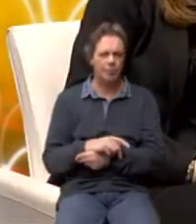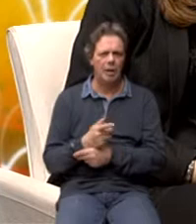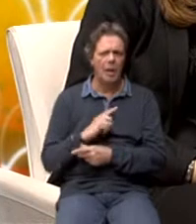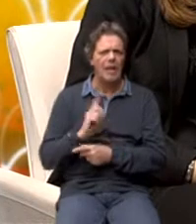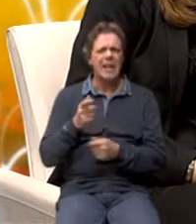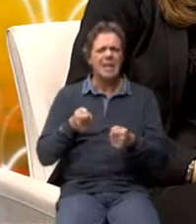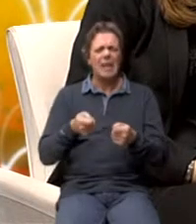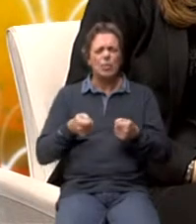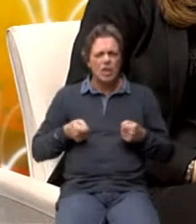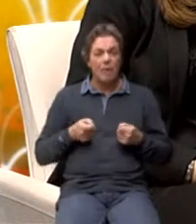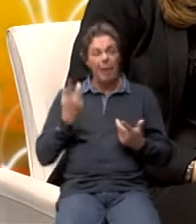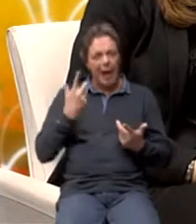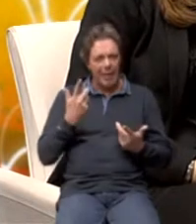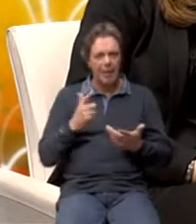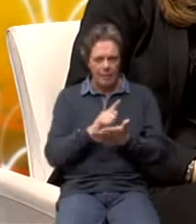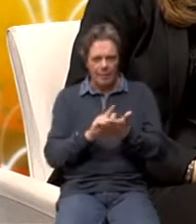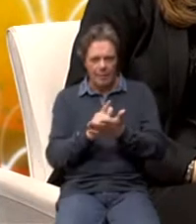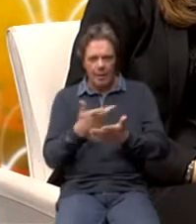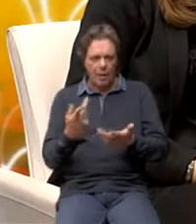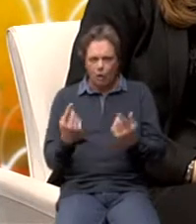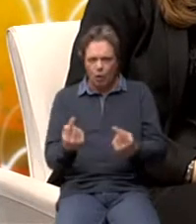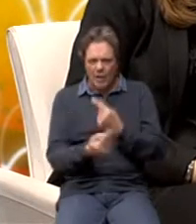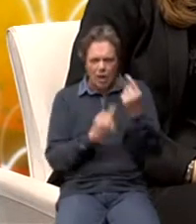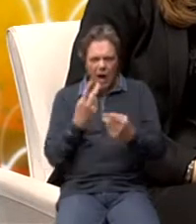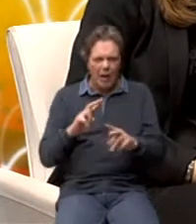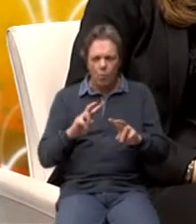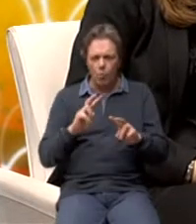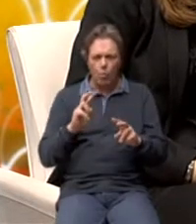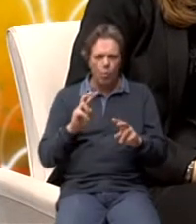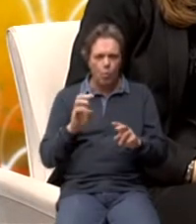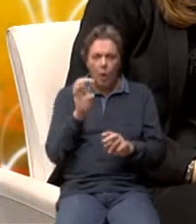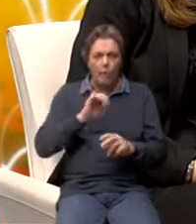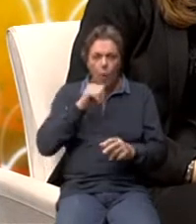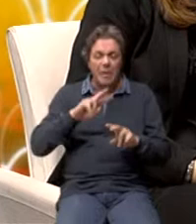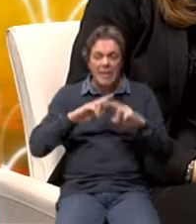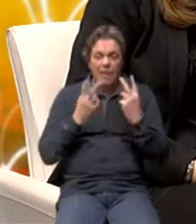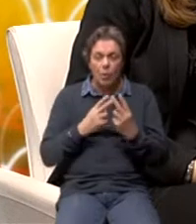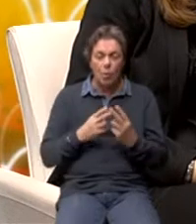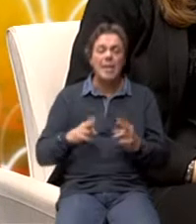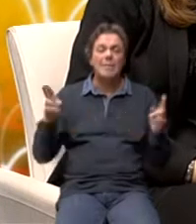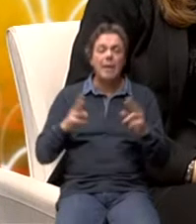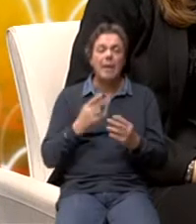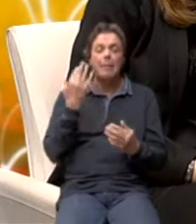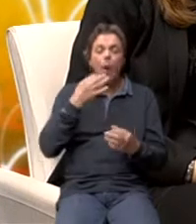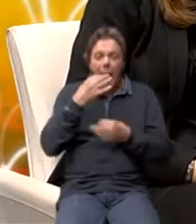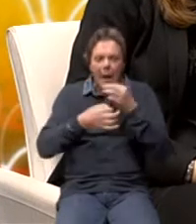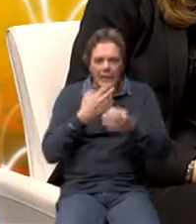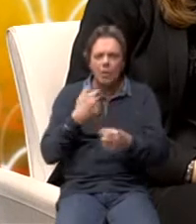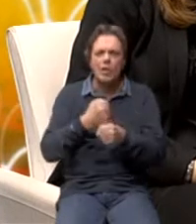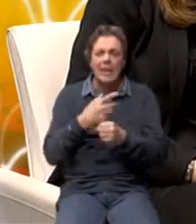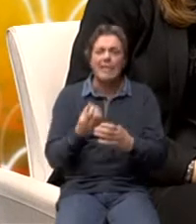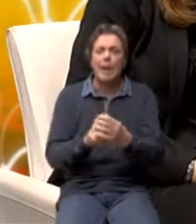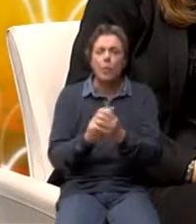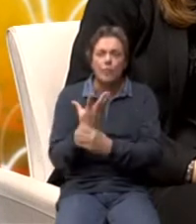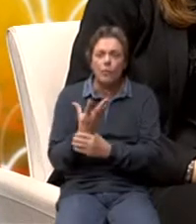ali trend koji se dešava u Europi, u svijetu, je smanjenje broja analiza koje se rade na proizvodima